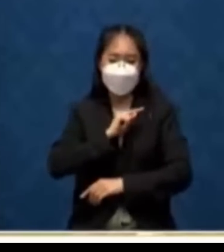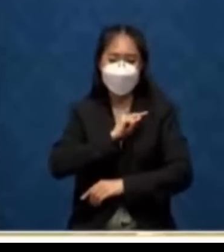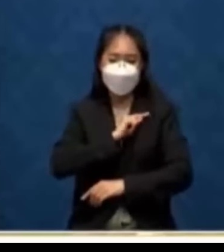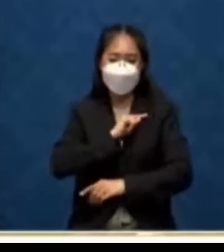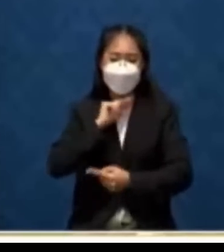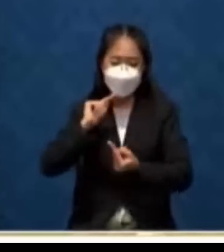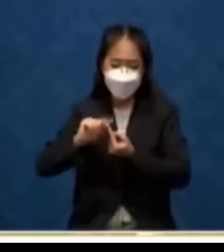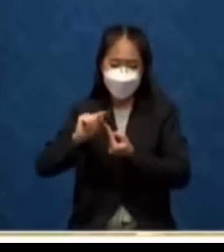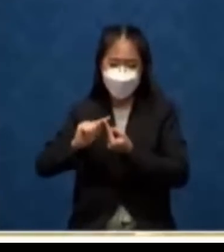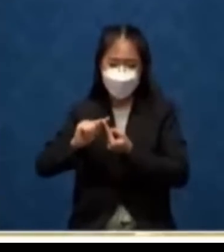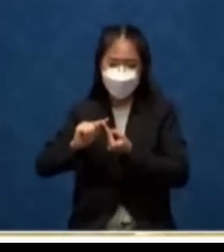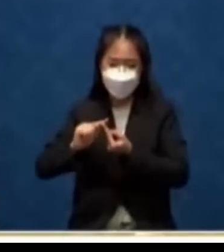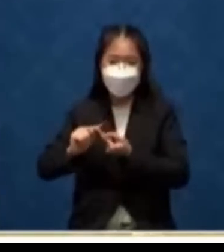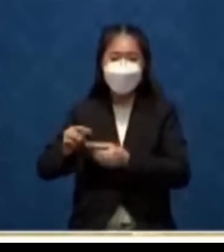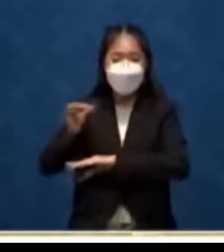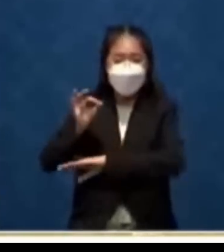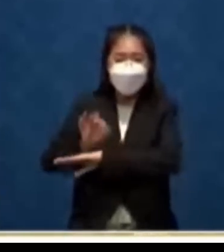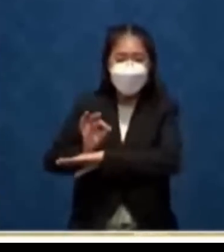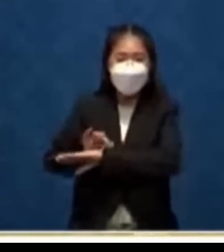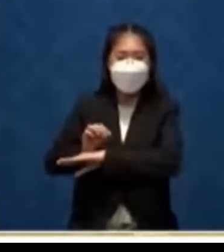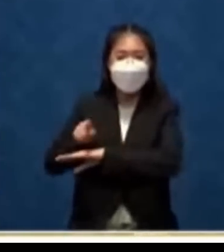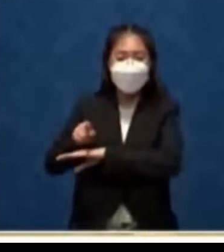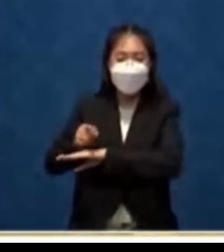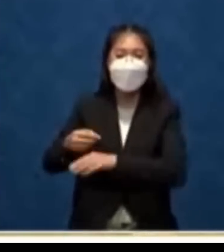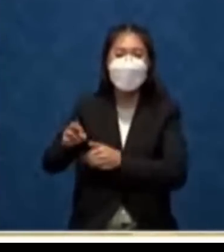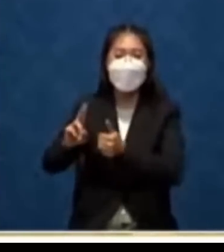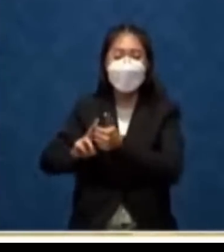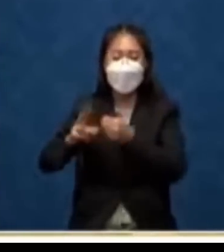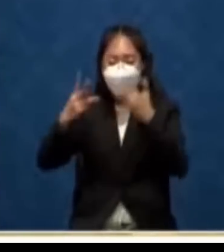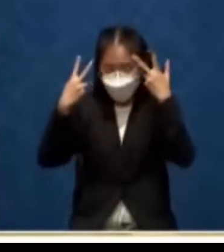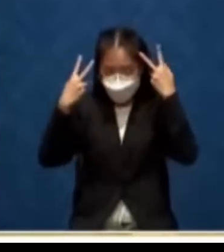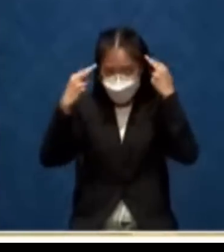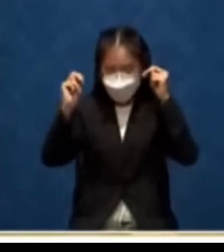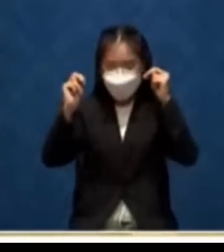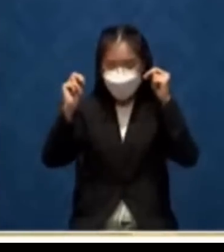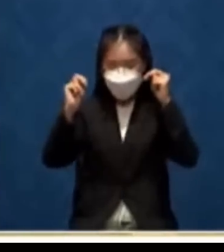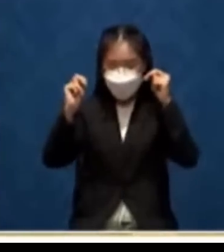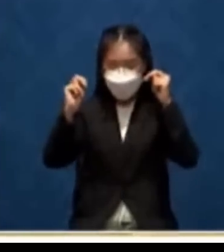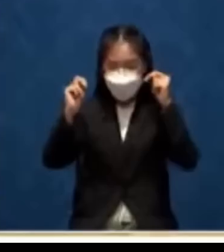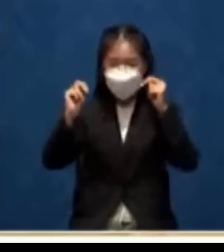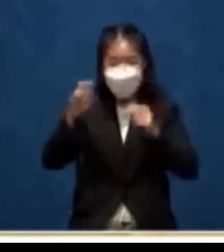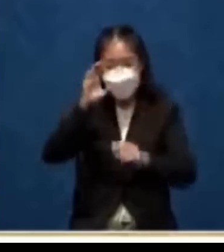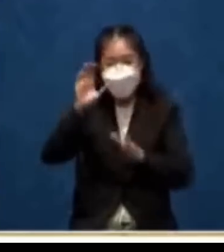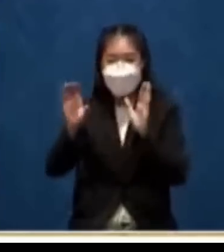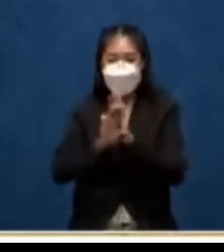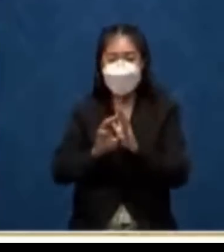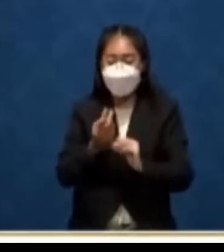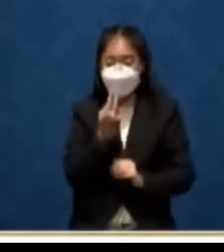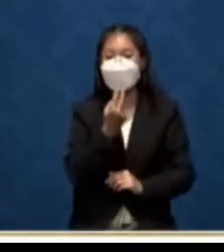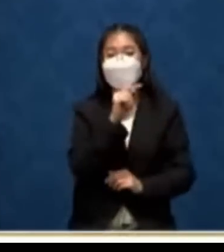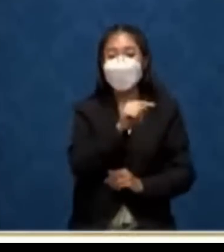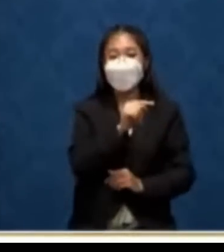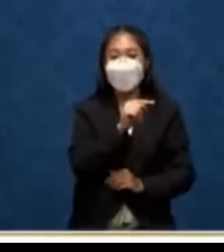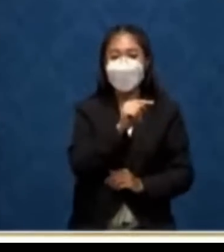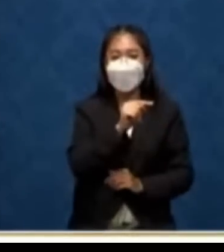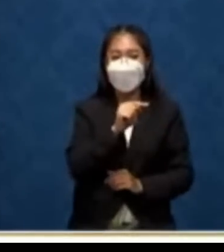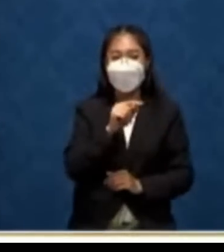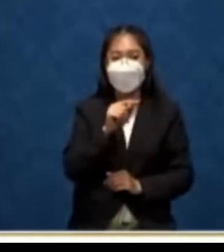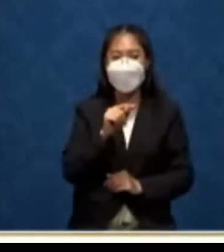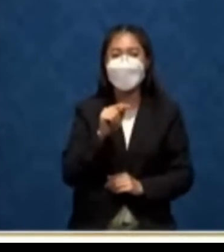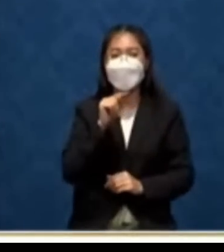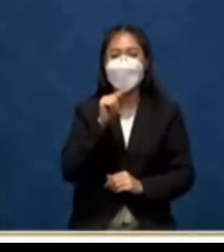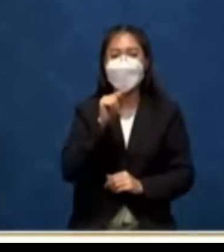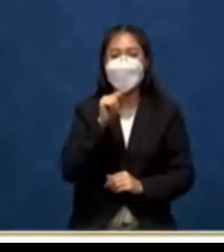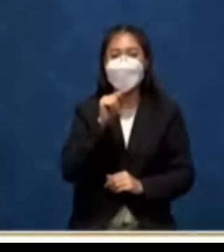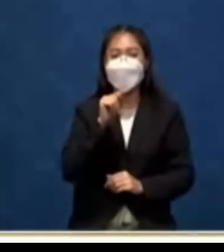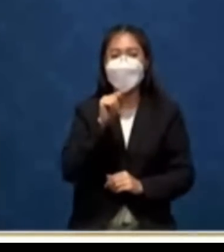กประวิตรวงษ์สุวรรณรองนายกรัฐมนตรีจากรูปพวกนี้ก็เห็นครับว่าตู้ฮาวกับคุณ